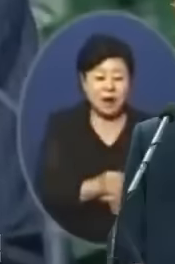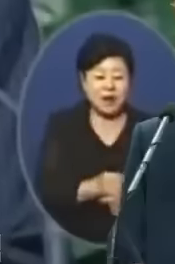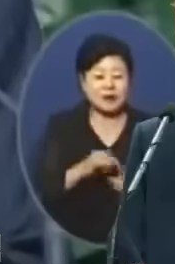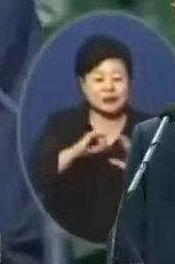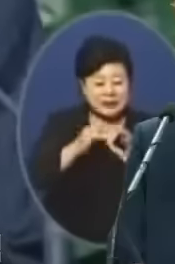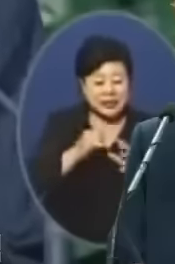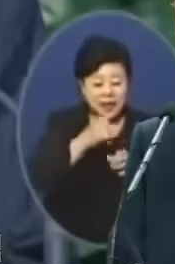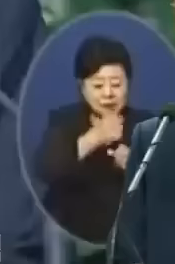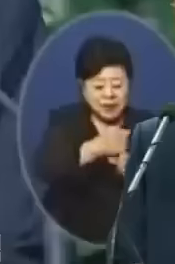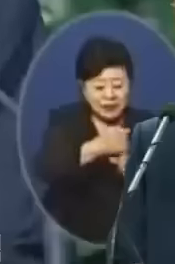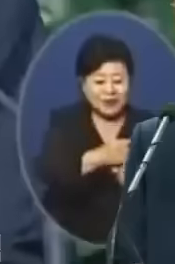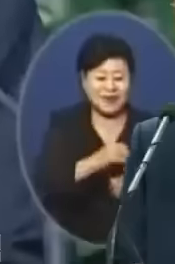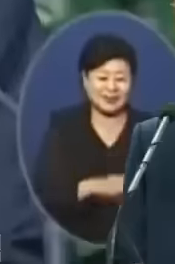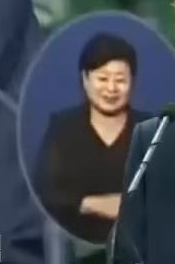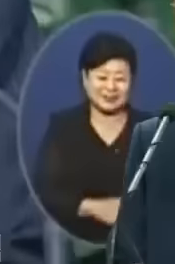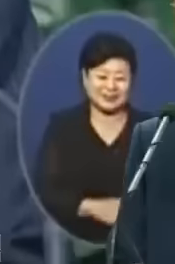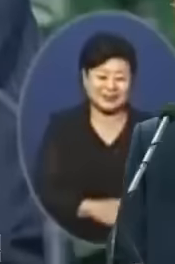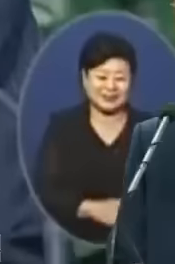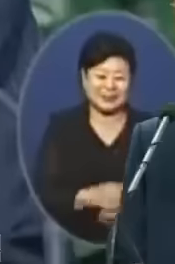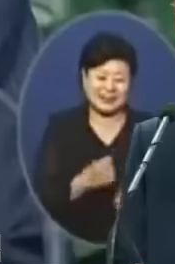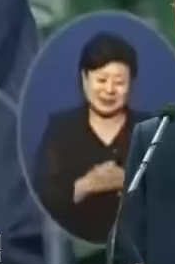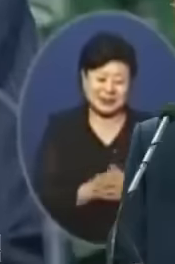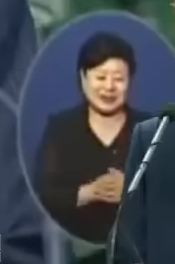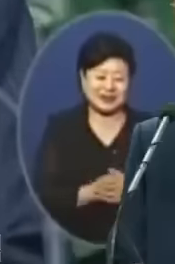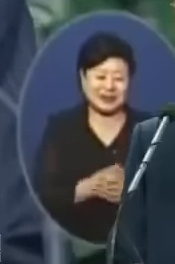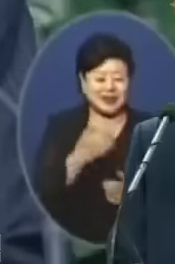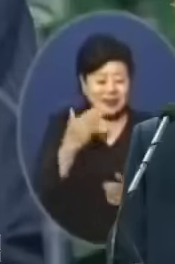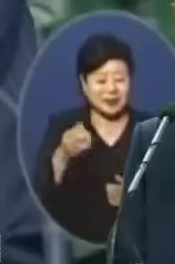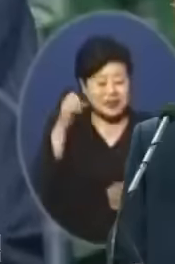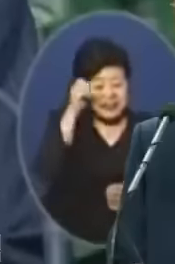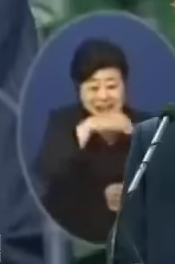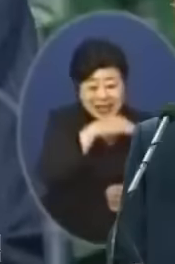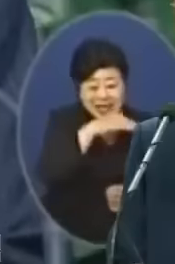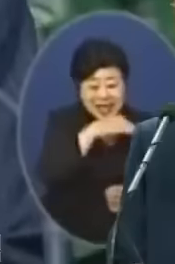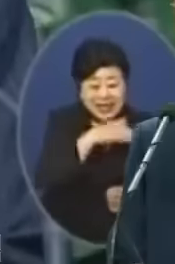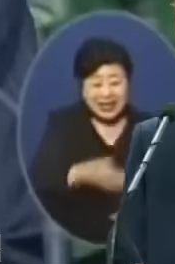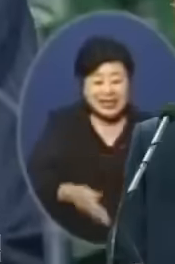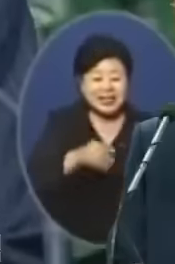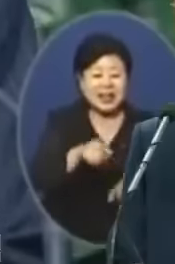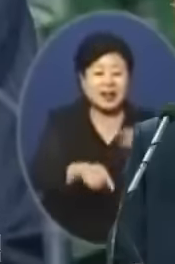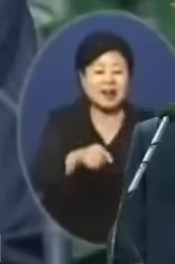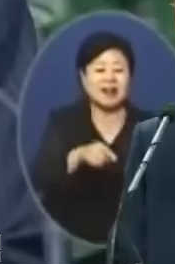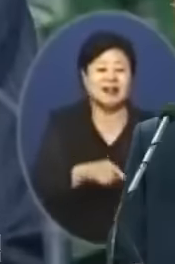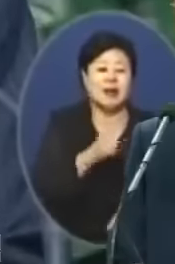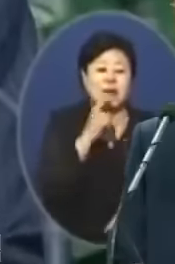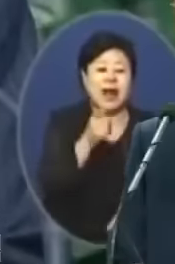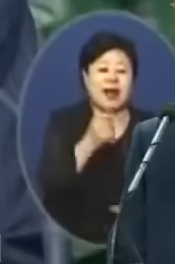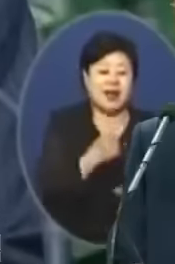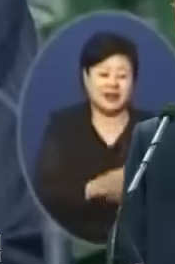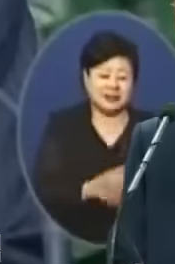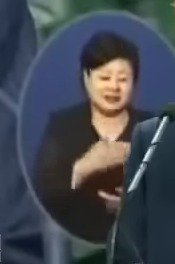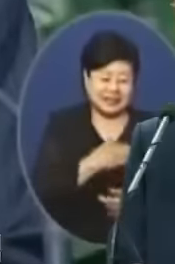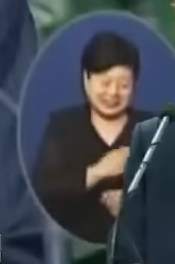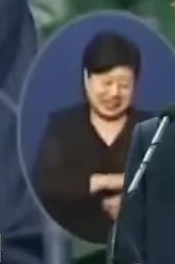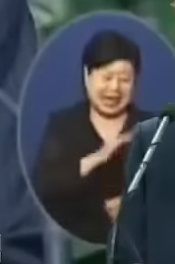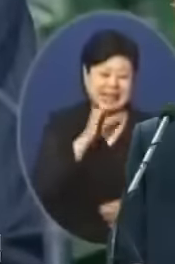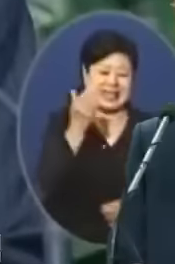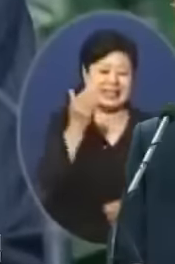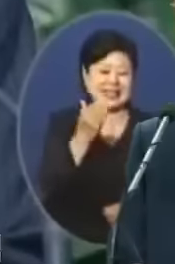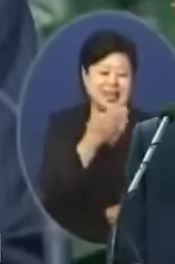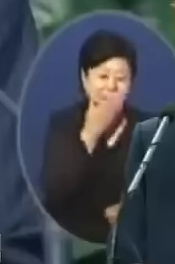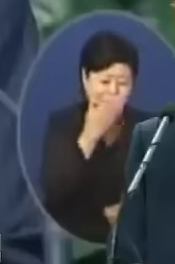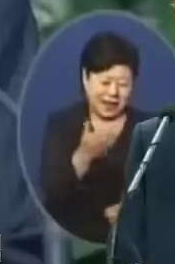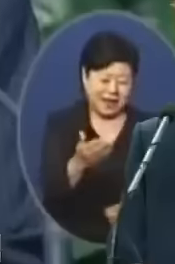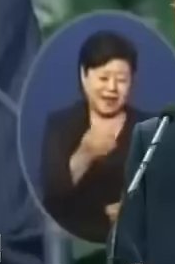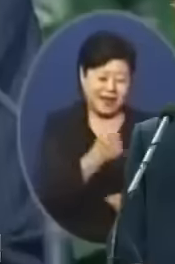세계를 지어나가는 것입니다. 그렇기 때문에 여러분이 그냥 길거리에 걸어다니면서 중얼중얼 하더라도 나는 잘 된다, 나는 할